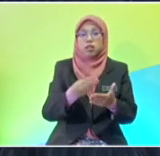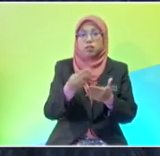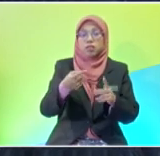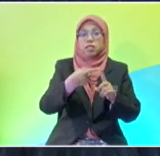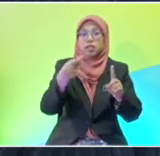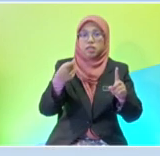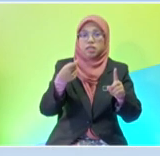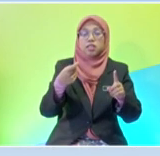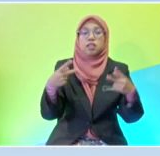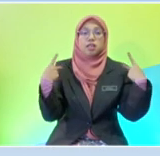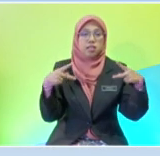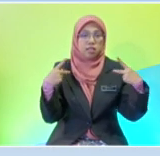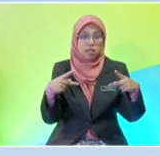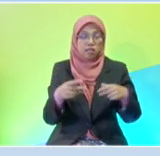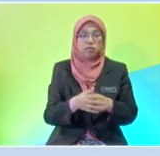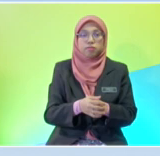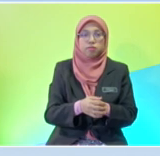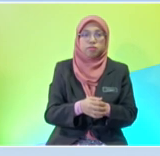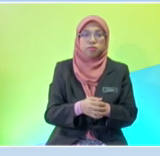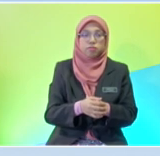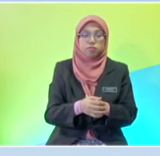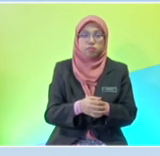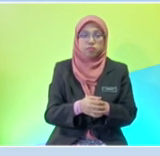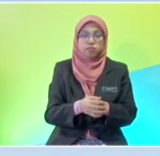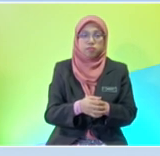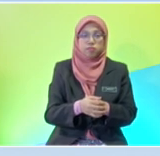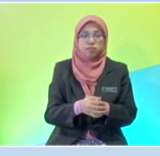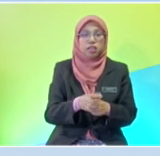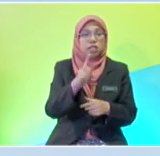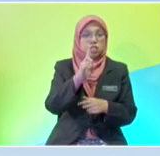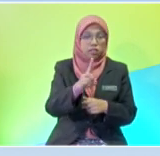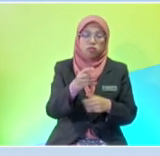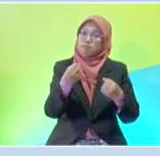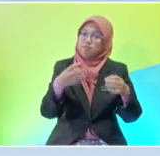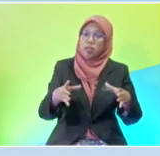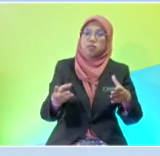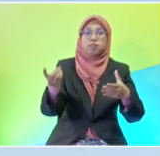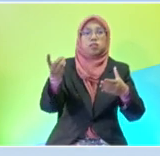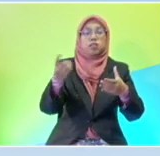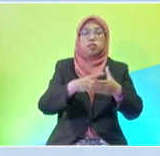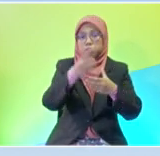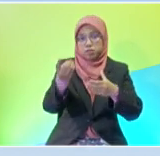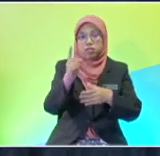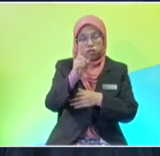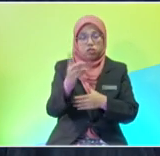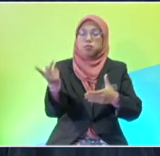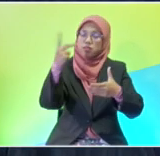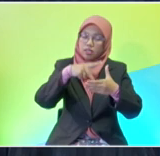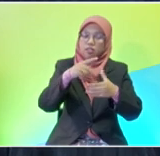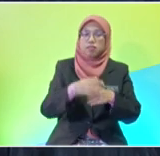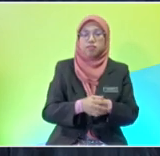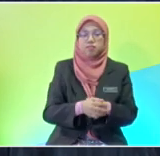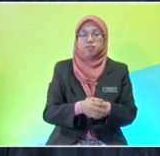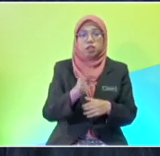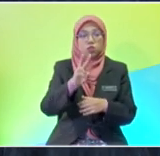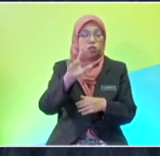jadi tentulah satu dari 2500 Oke seterusnya